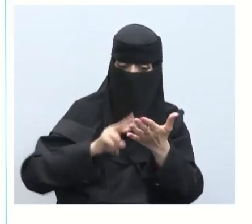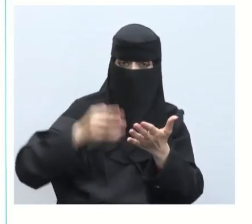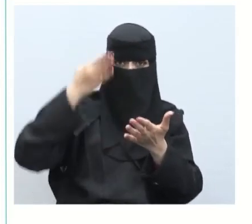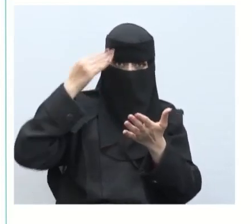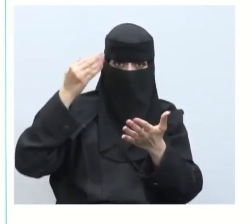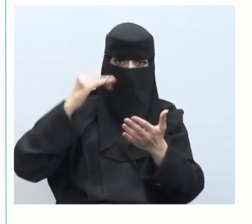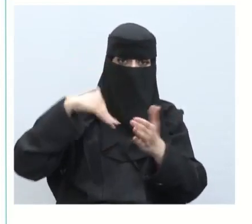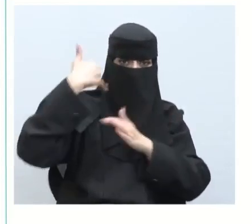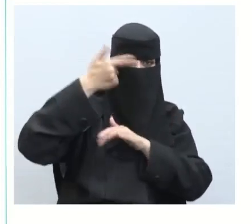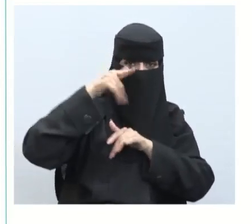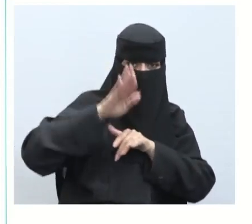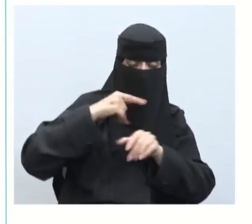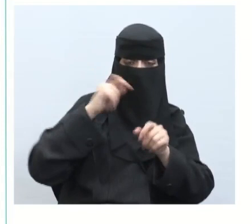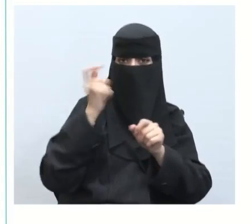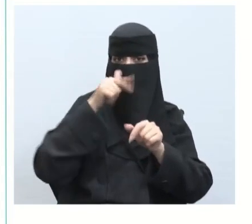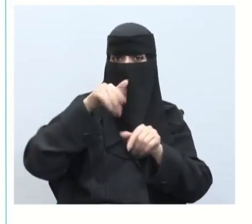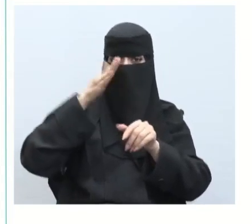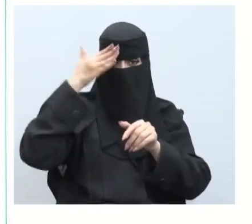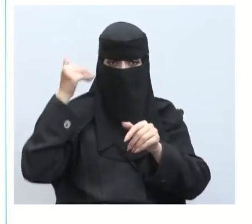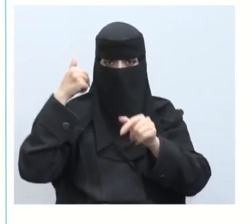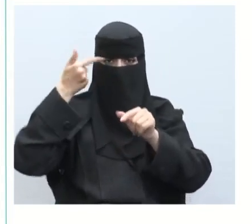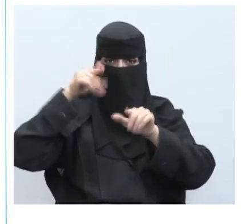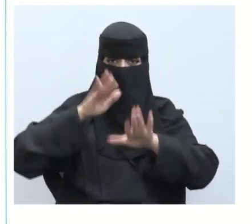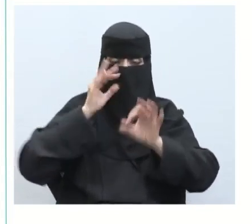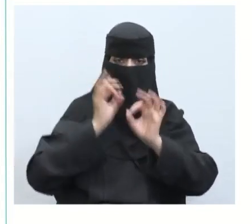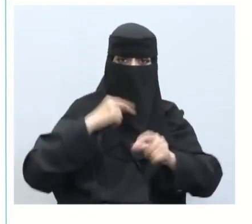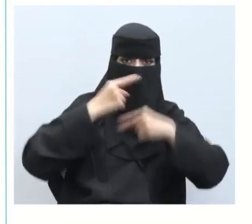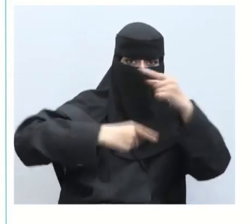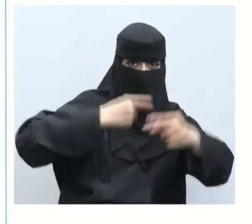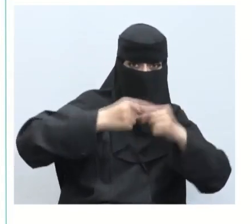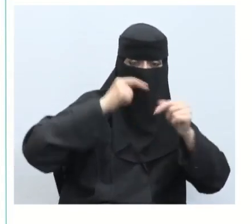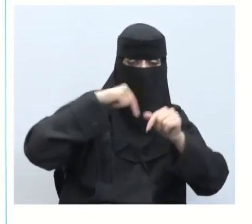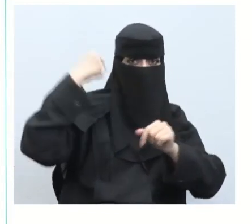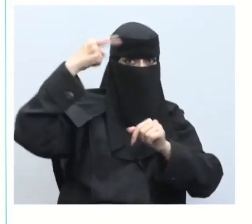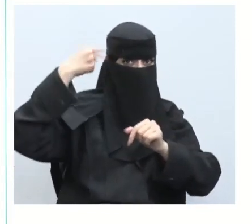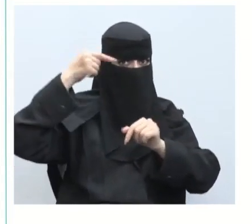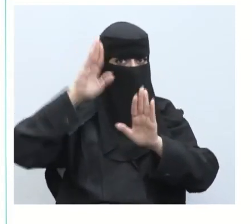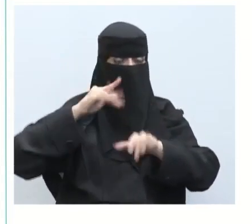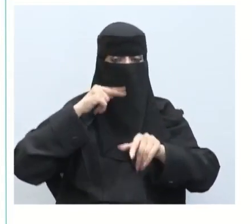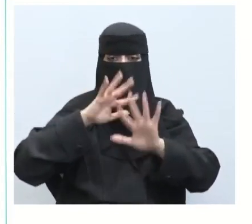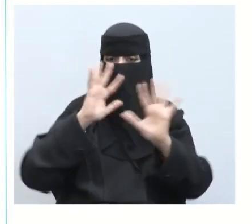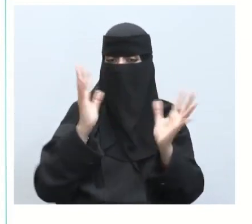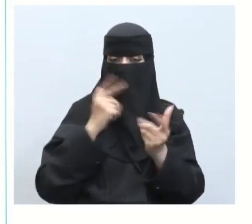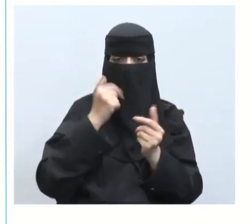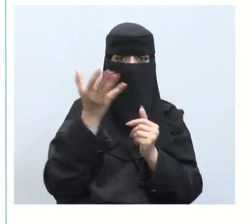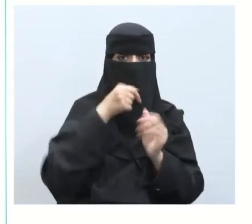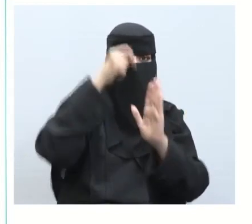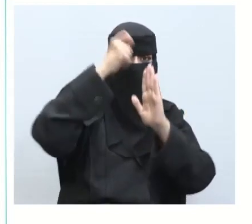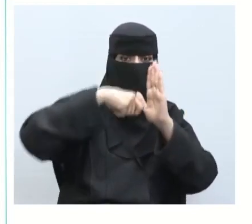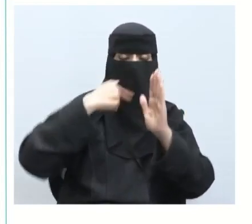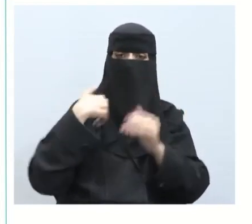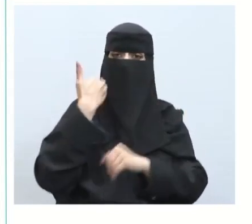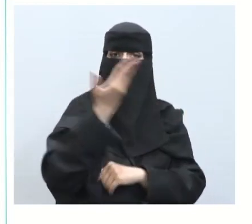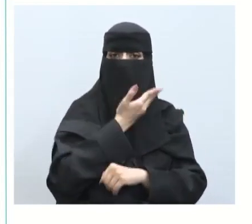قبل ان يتصرفون يكون لديهم مراجعه وبشكل دقيق يفكرون في جميع القرارات والتاثيرات